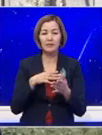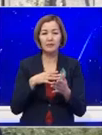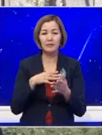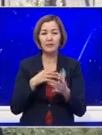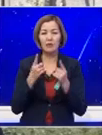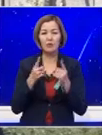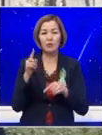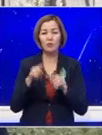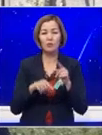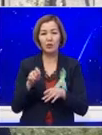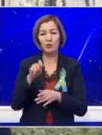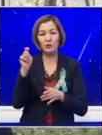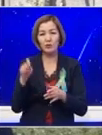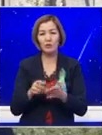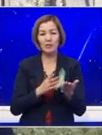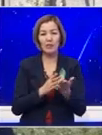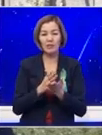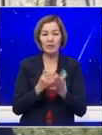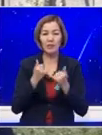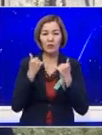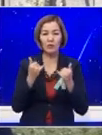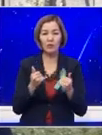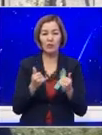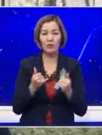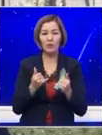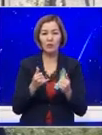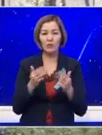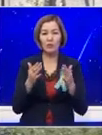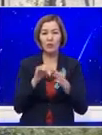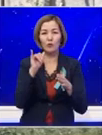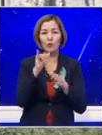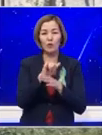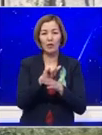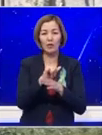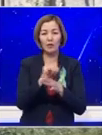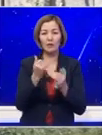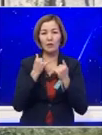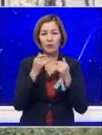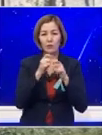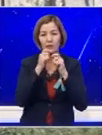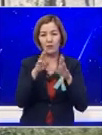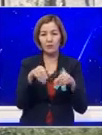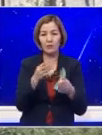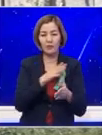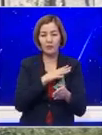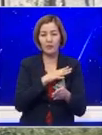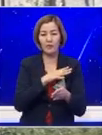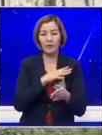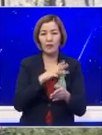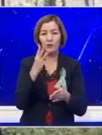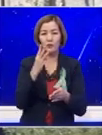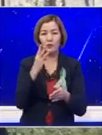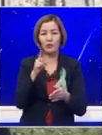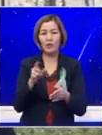Ұлы Отан соғысының ардагерлерін құрметтеу мақсатымен келіп отырмыз. Осы Талдықорған қаласында соғысқа қатысқан 3